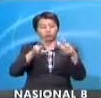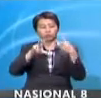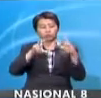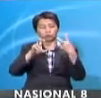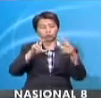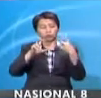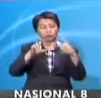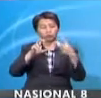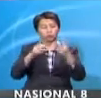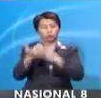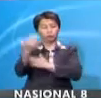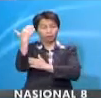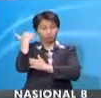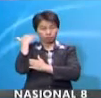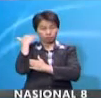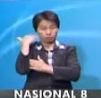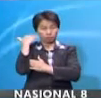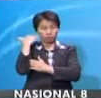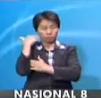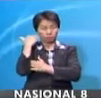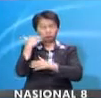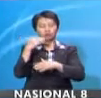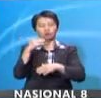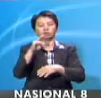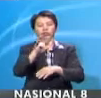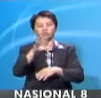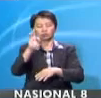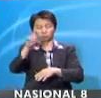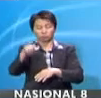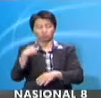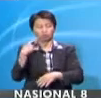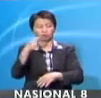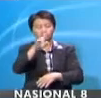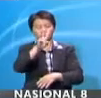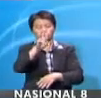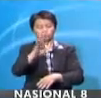12:30 minit pagi 29 hari bulan nanti. Okey,